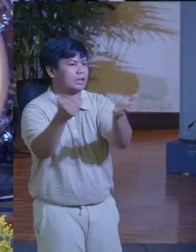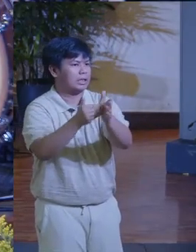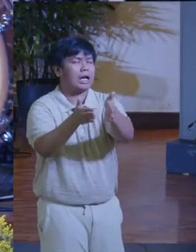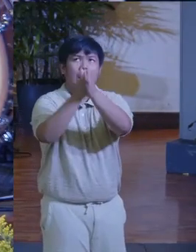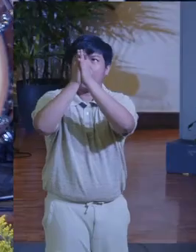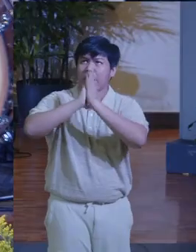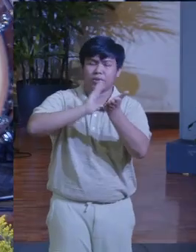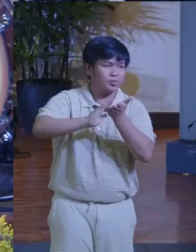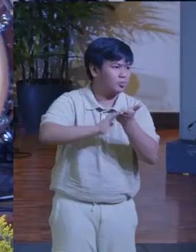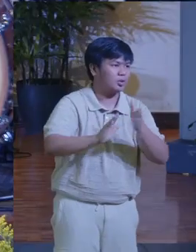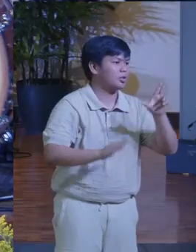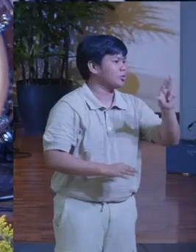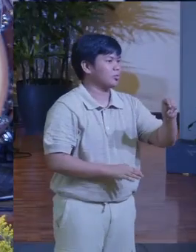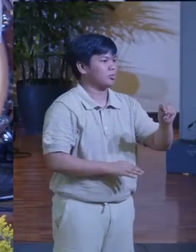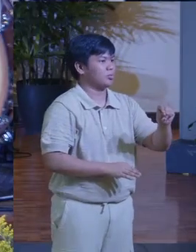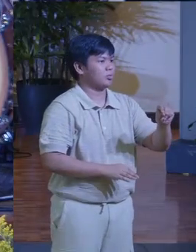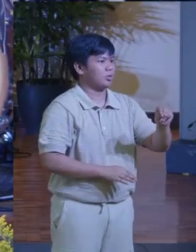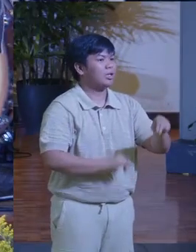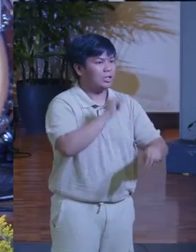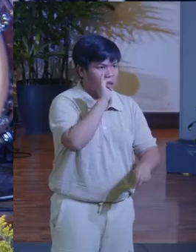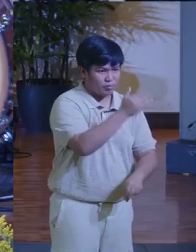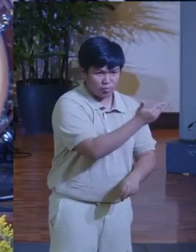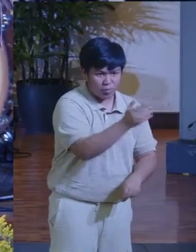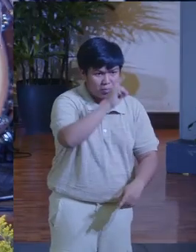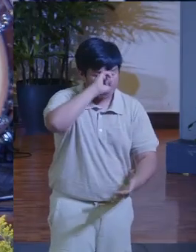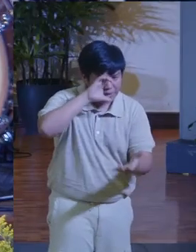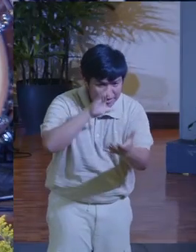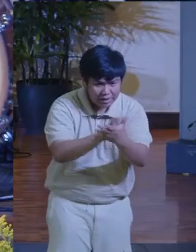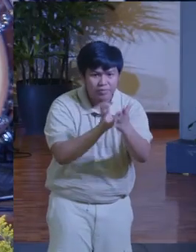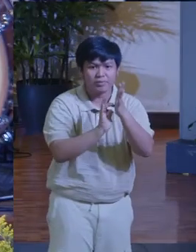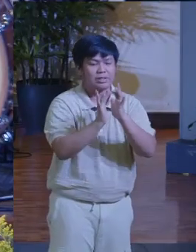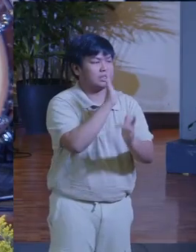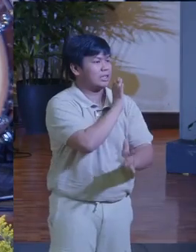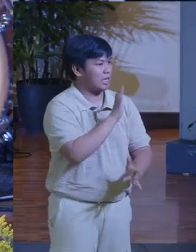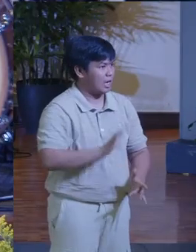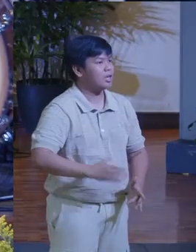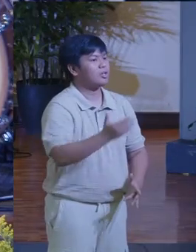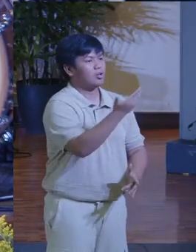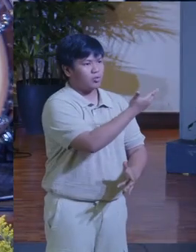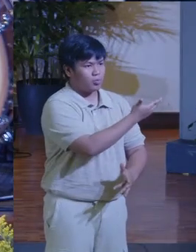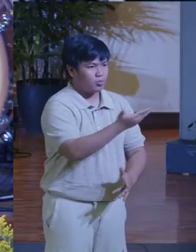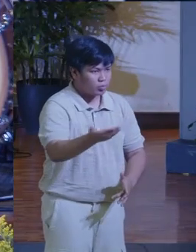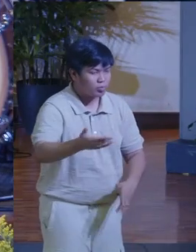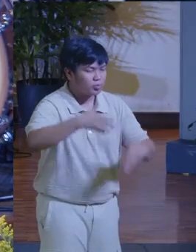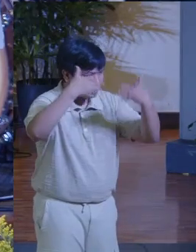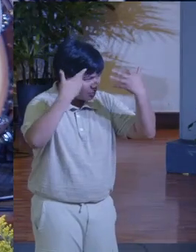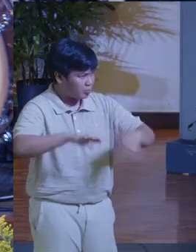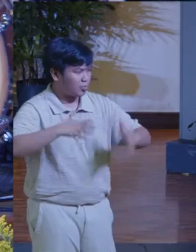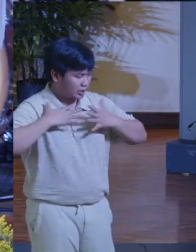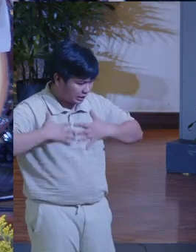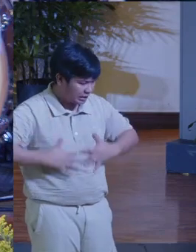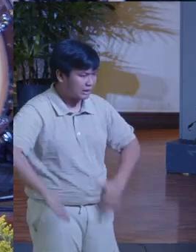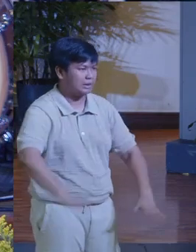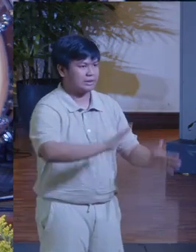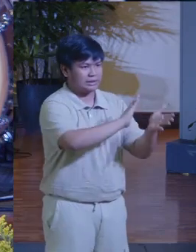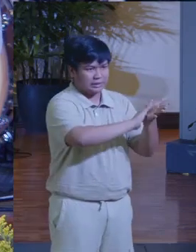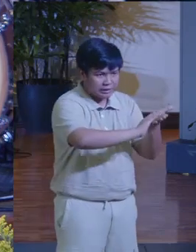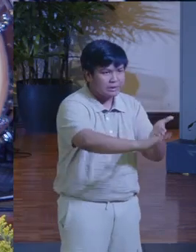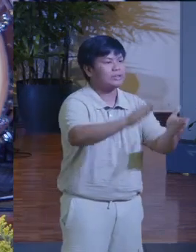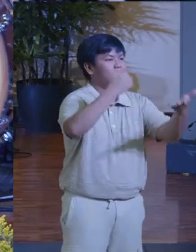At past tense na. Kung kayo'y naniniwala na kay Jesus, kayo'y justified, kayo'y born again